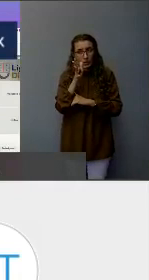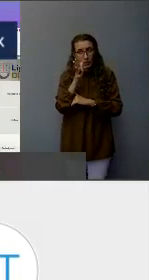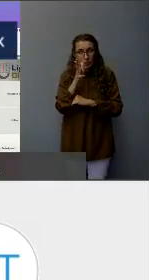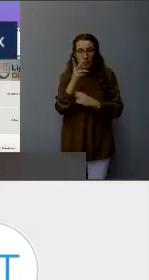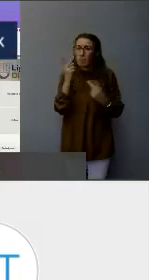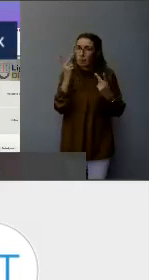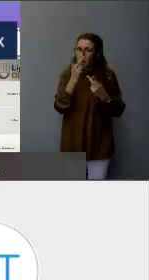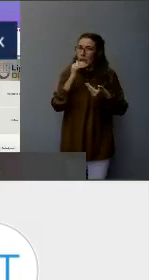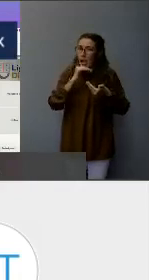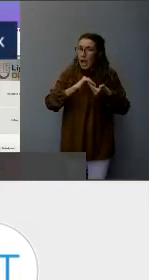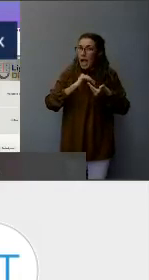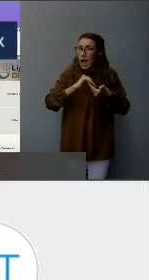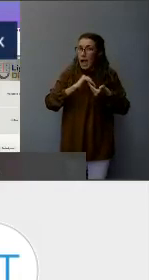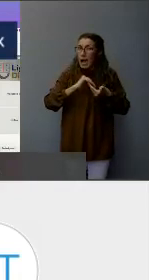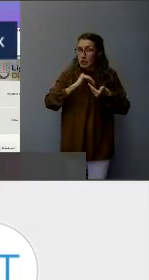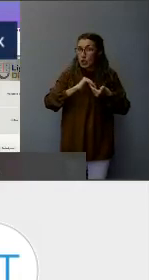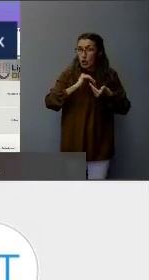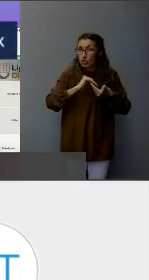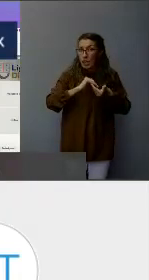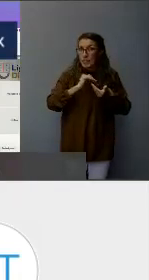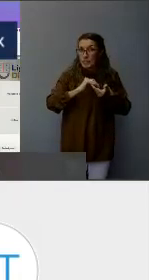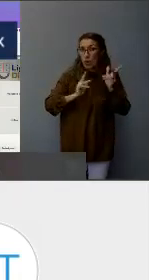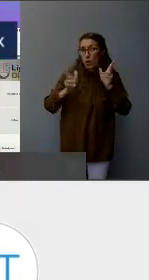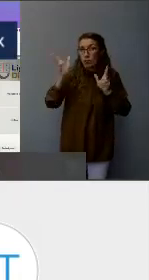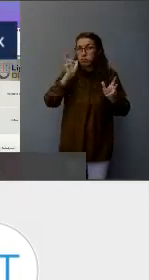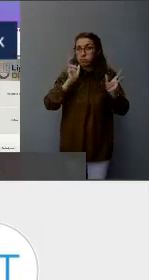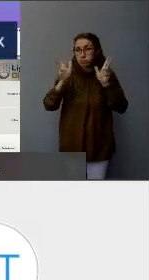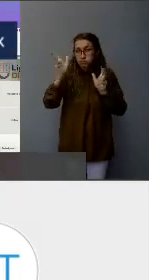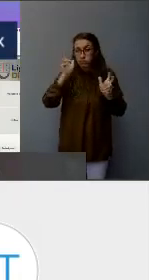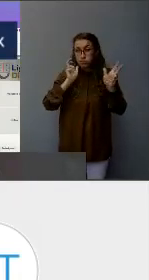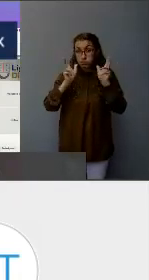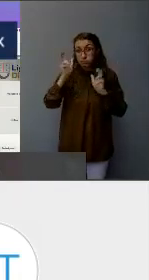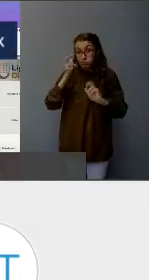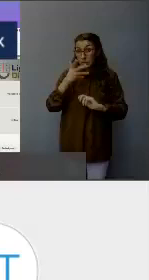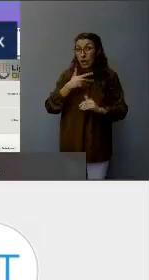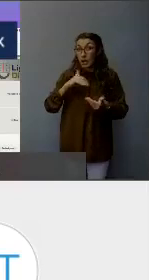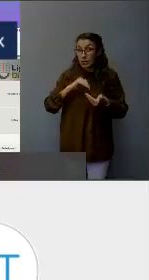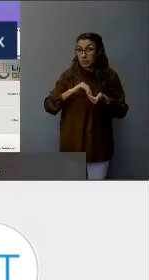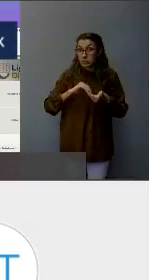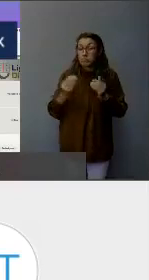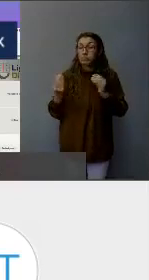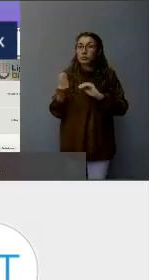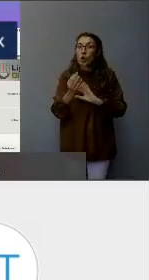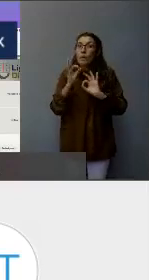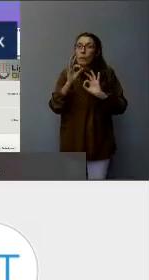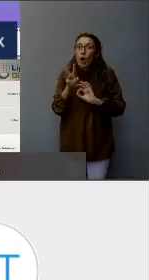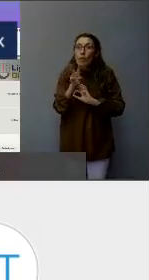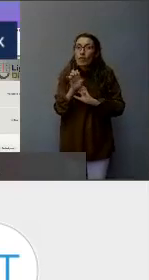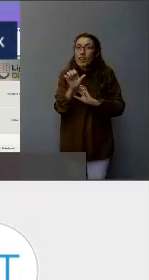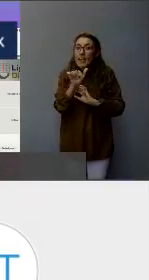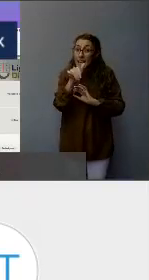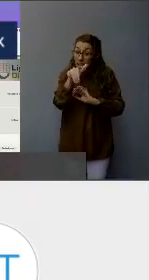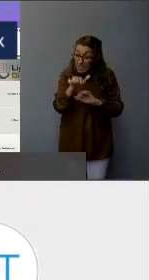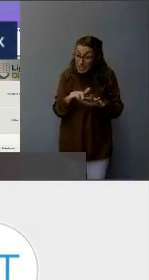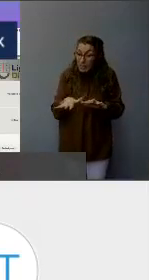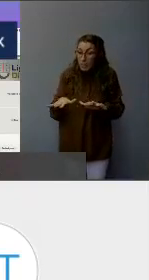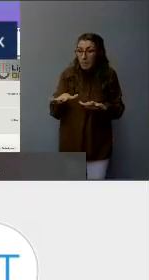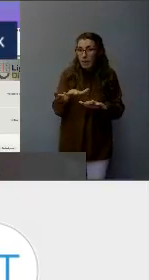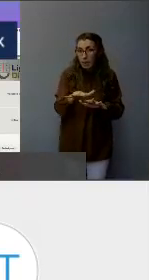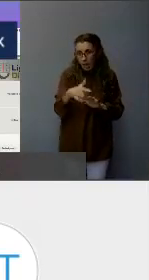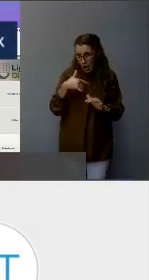audit e vi era anche quella diversi ma è con lei che vi ho riportato